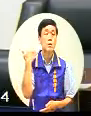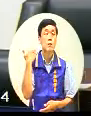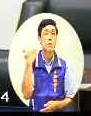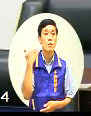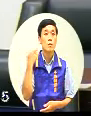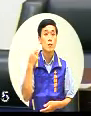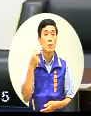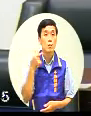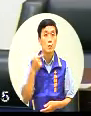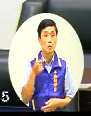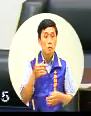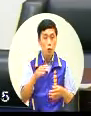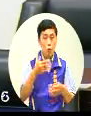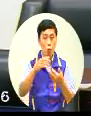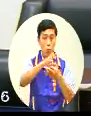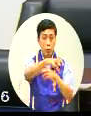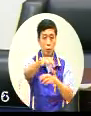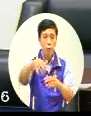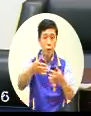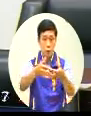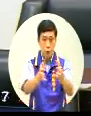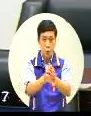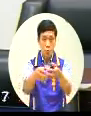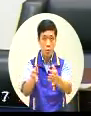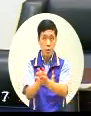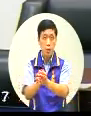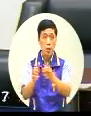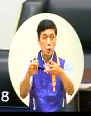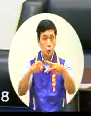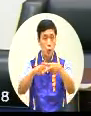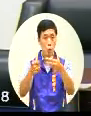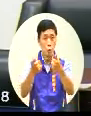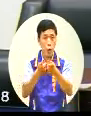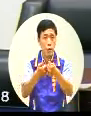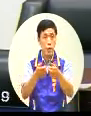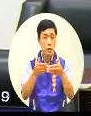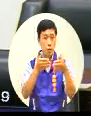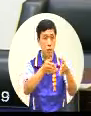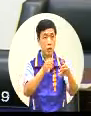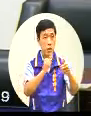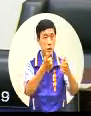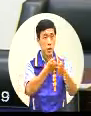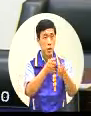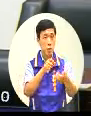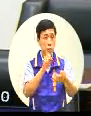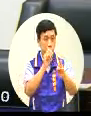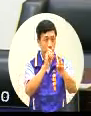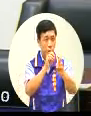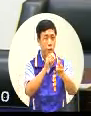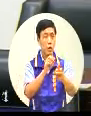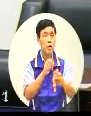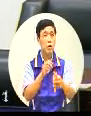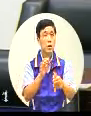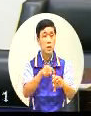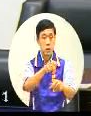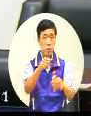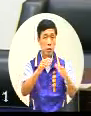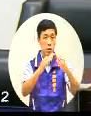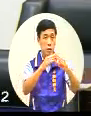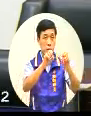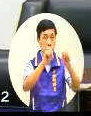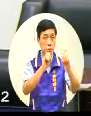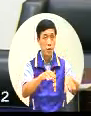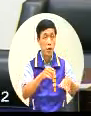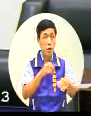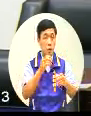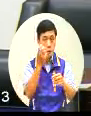个团体哈、工会都特别来找我们议长陈情过嘛哈。也就是讲到你们现在要拆医院有列